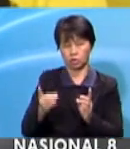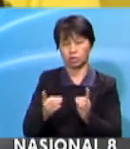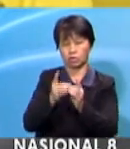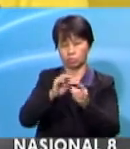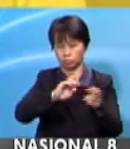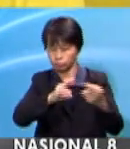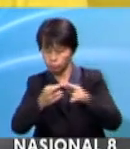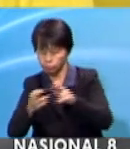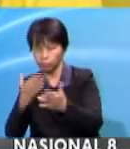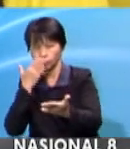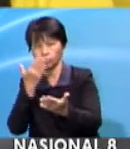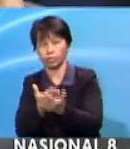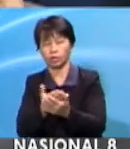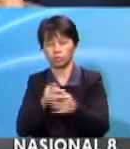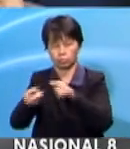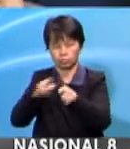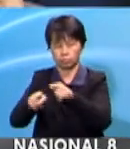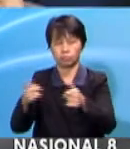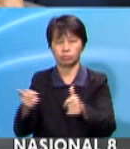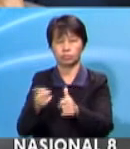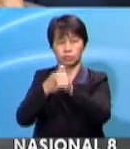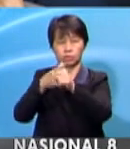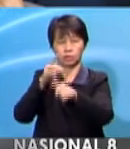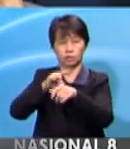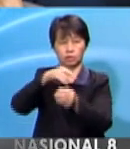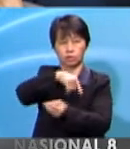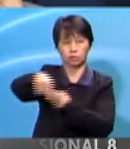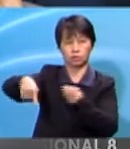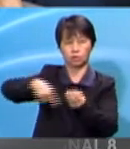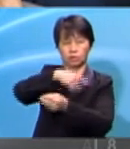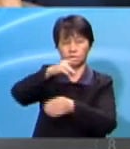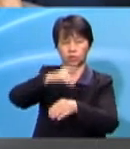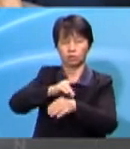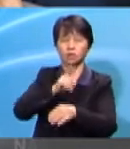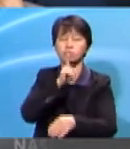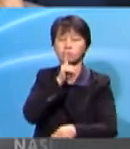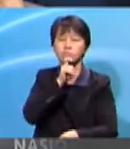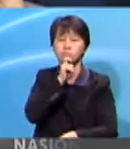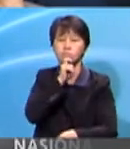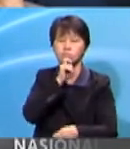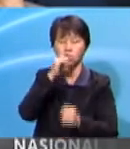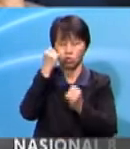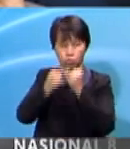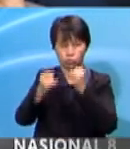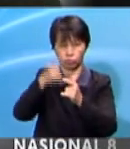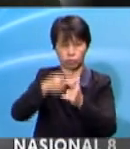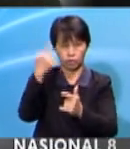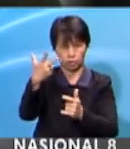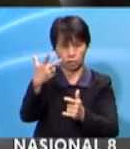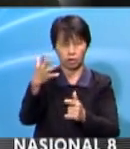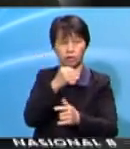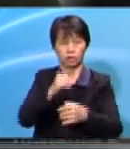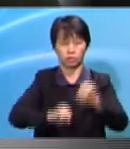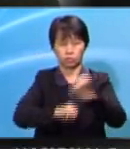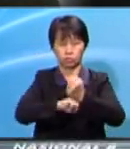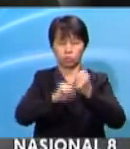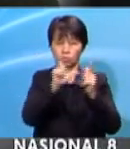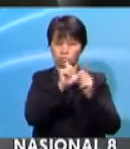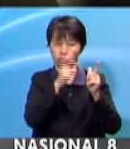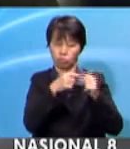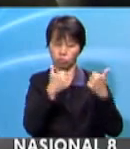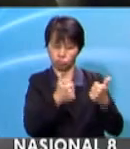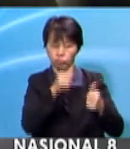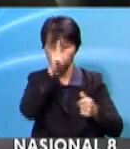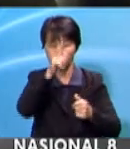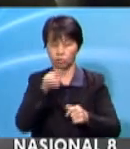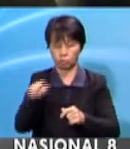penyelarasan terbaik menjelang perlombaan pertama di Lita losail Qatar Penghujung masa depan malah sokongan kru teknikal juga bakal